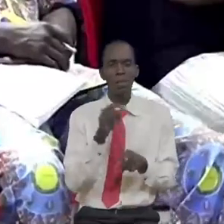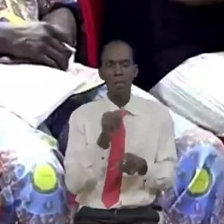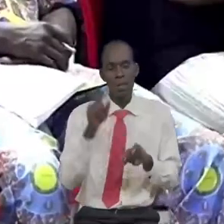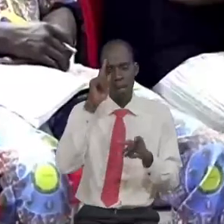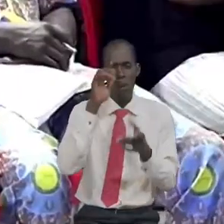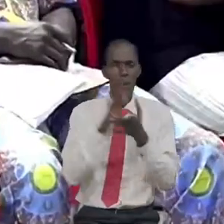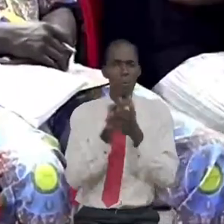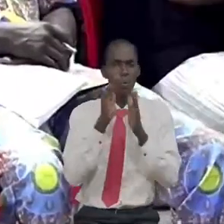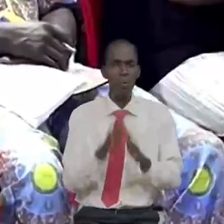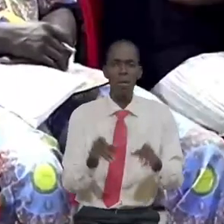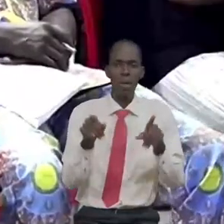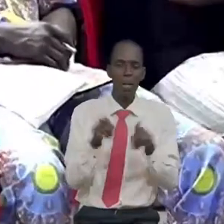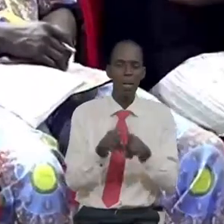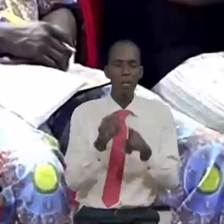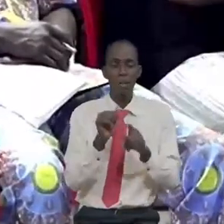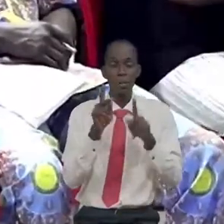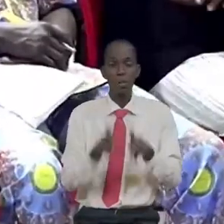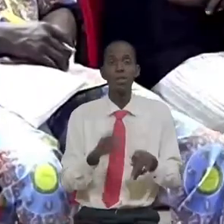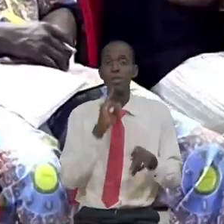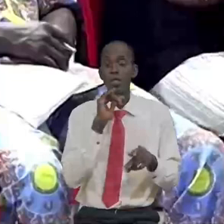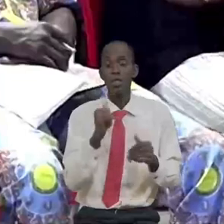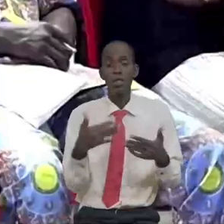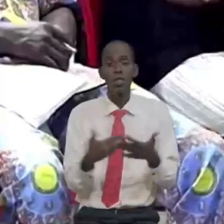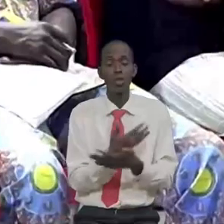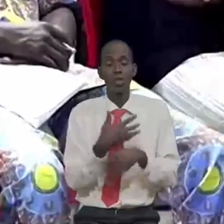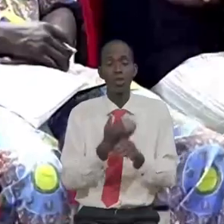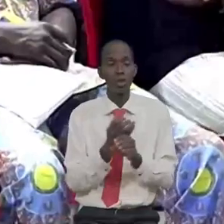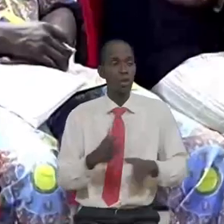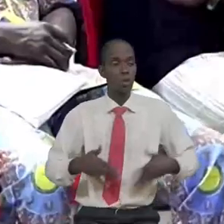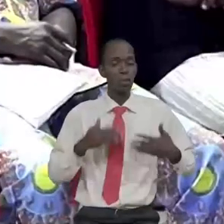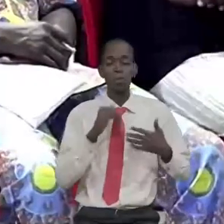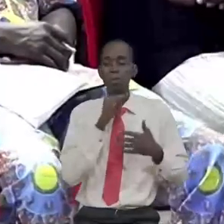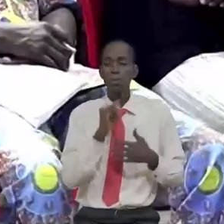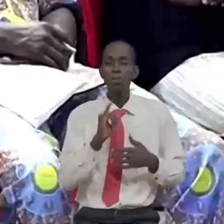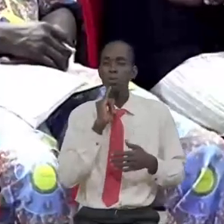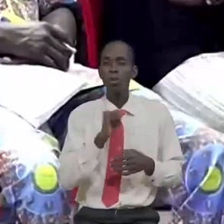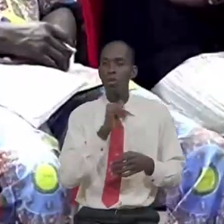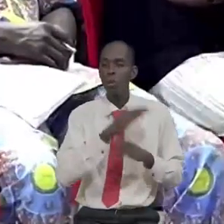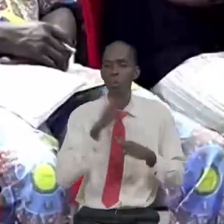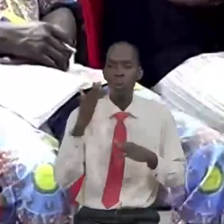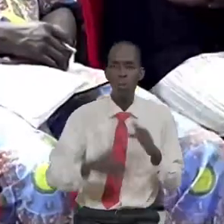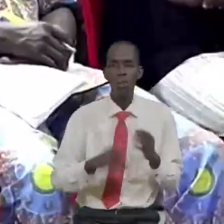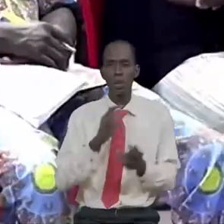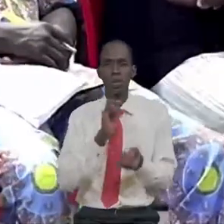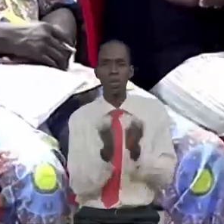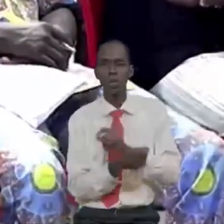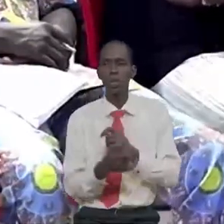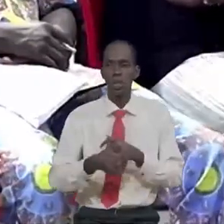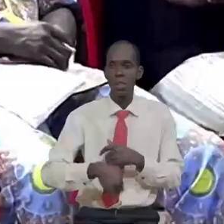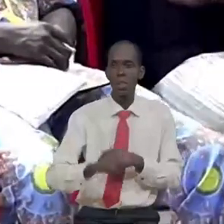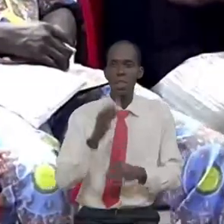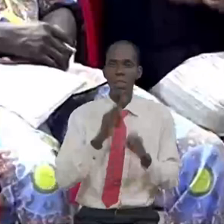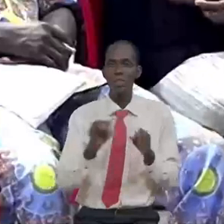comme souffre comme croyant, la personne est une nouvelle créature, sa vie est totalement changée. Mais si quelqu'un souffre comme